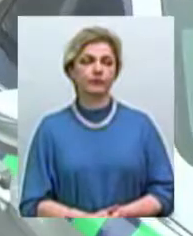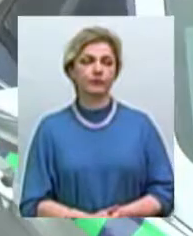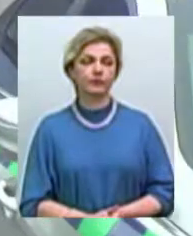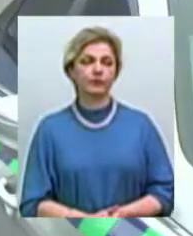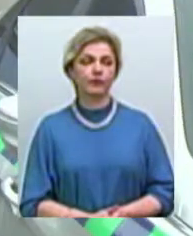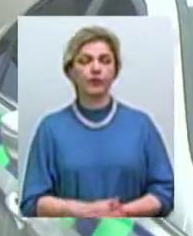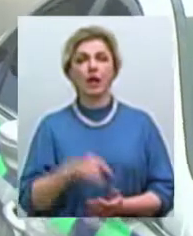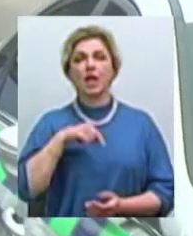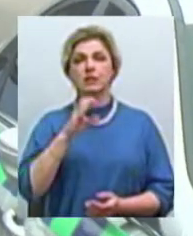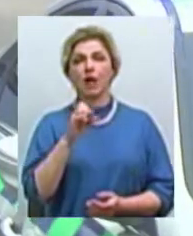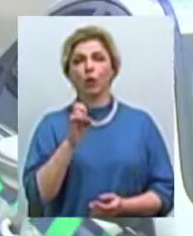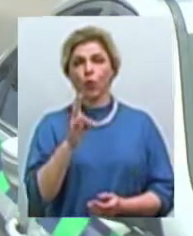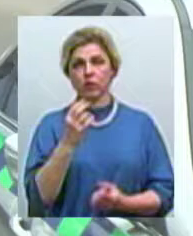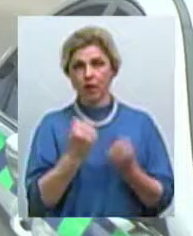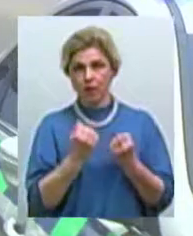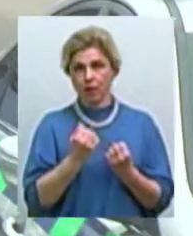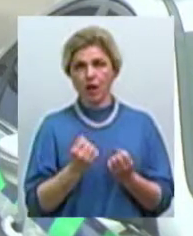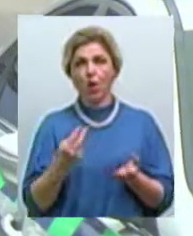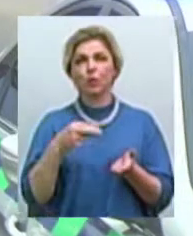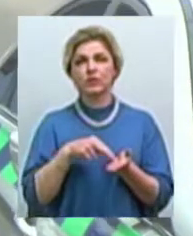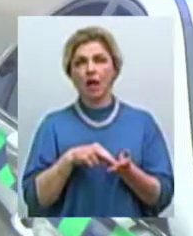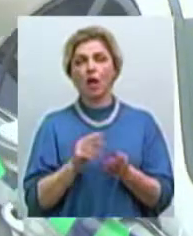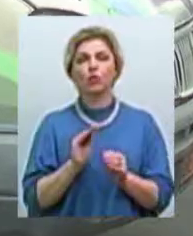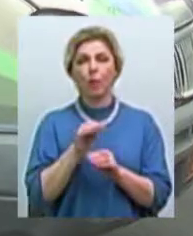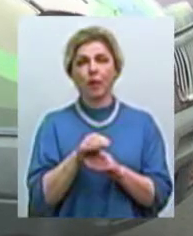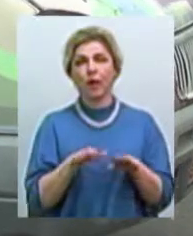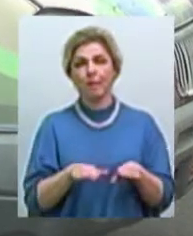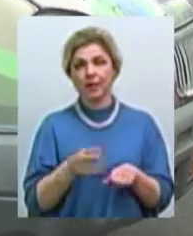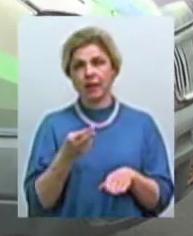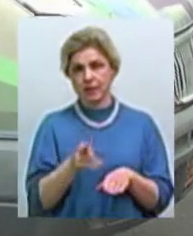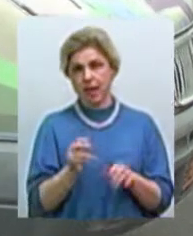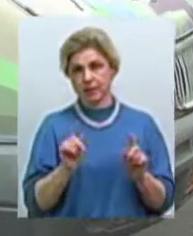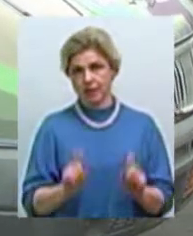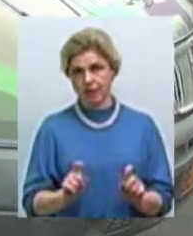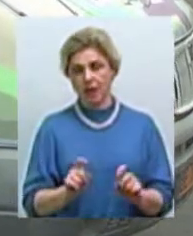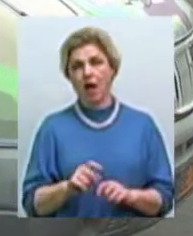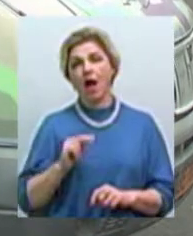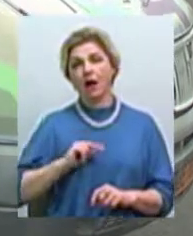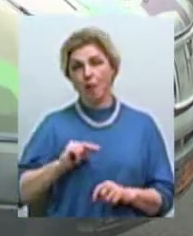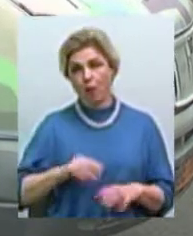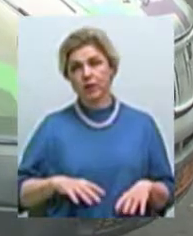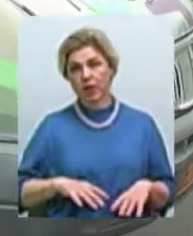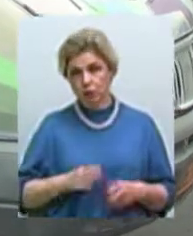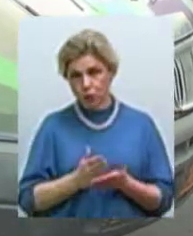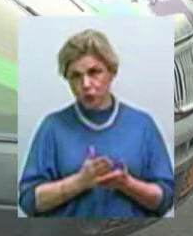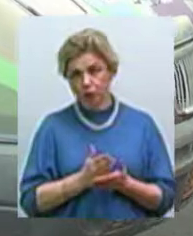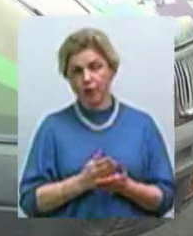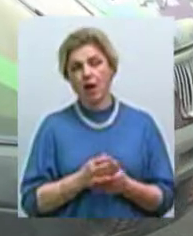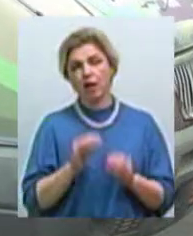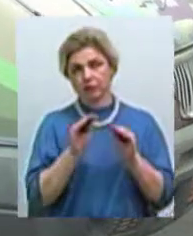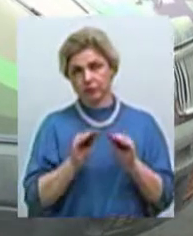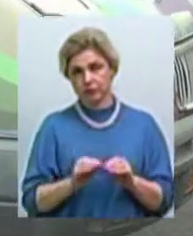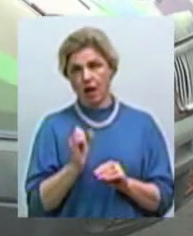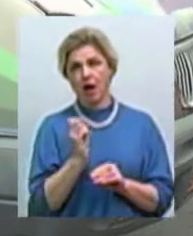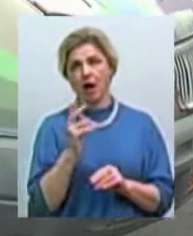В салоні автомобіля встановлено додаткове місце для сидіння. Співробітник Укртрансбезпеки складає акт на підприємство перевізника з